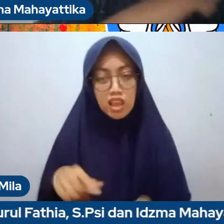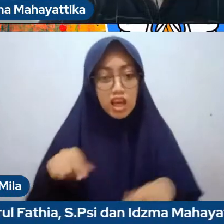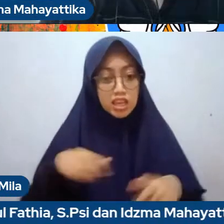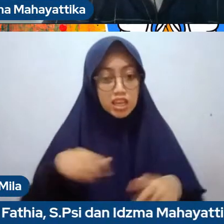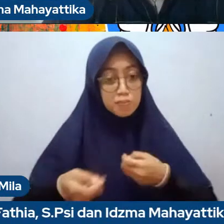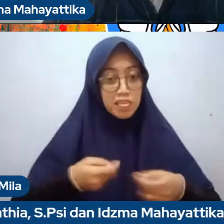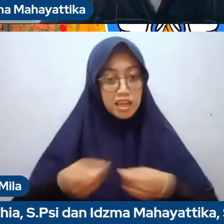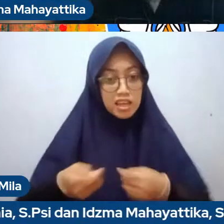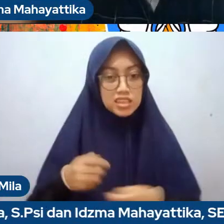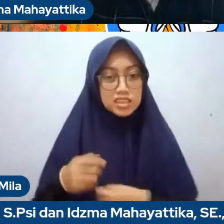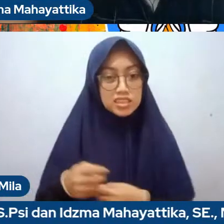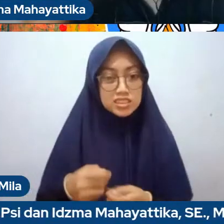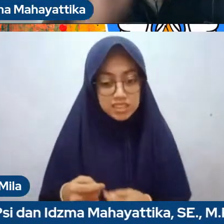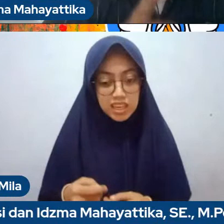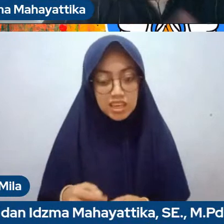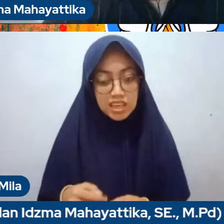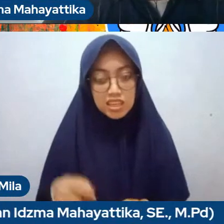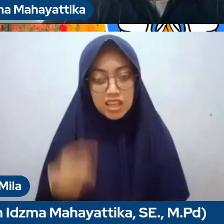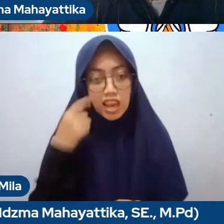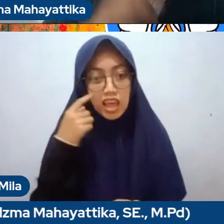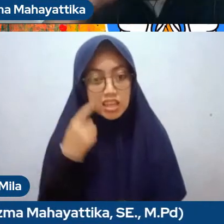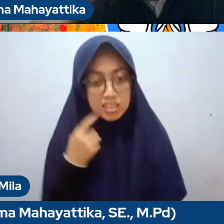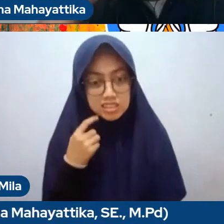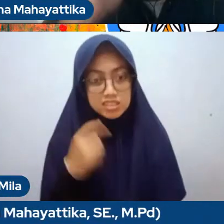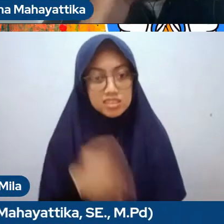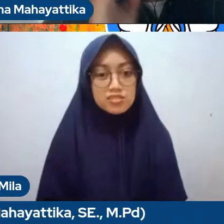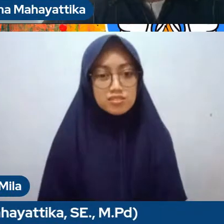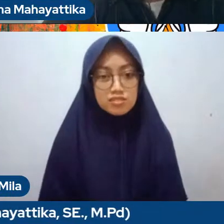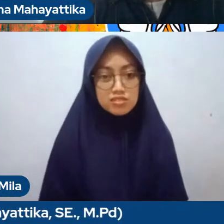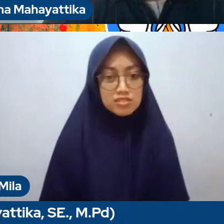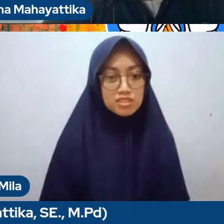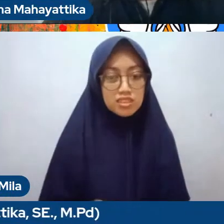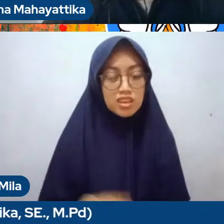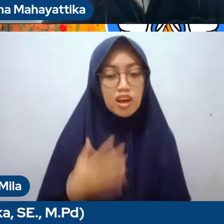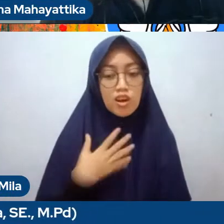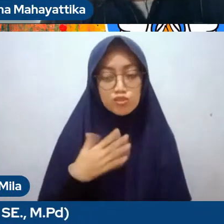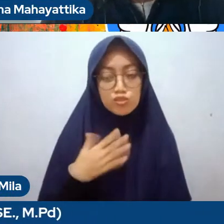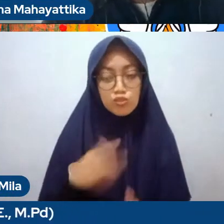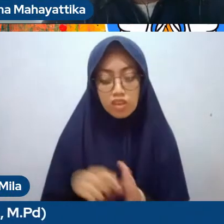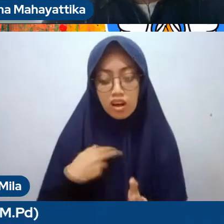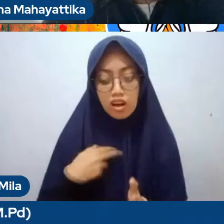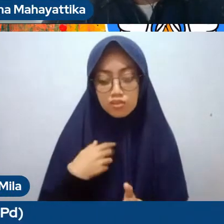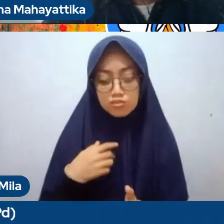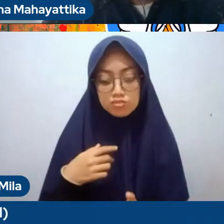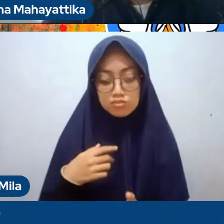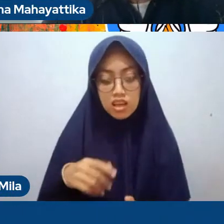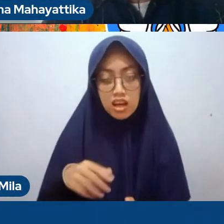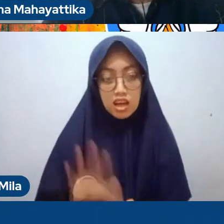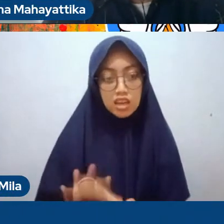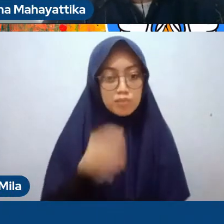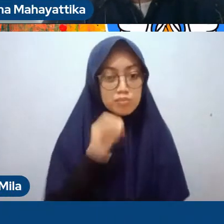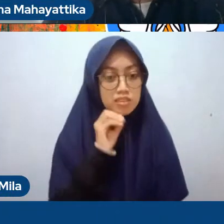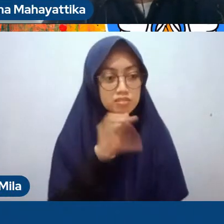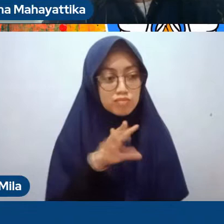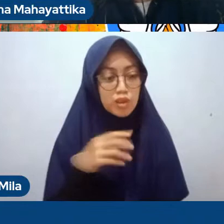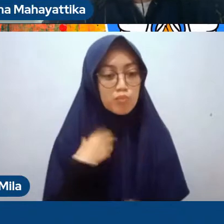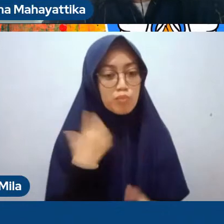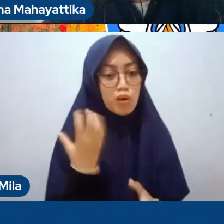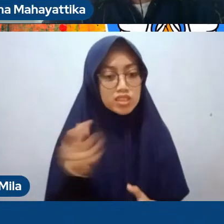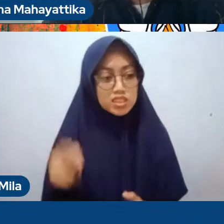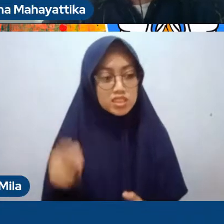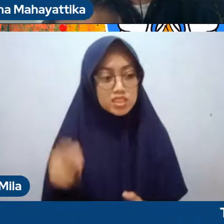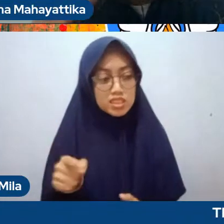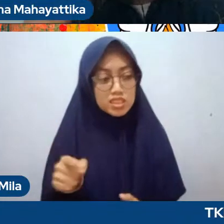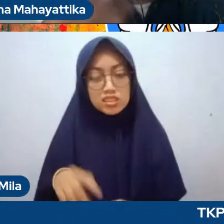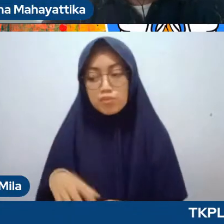Pokoknya kamu tahu nangis segapa pun kalau ayah udah bilang enggak titik udah selesai. Ngomong apa coba? Dia juga tahu kan kecuma dia kecapean.